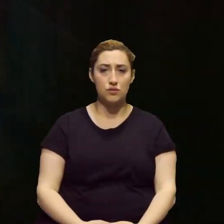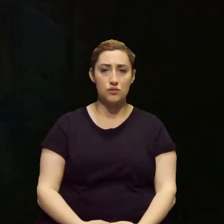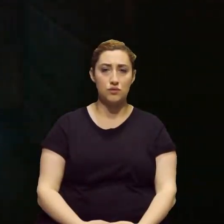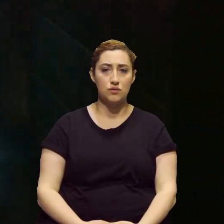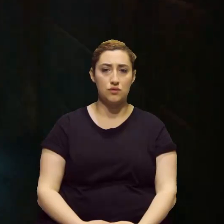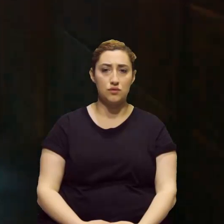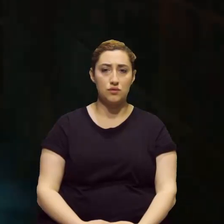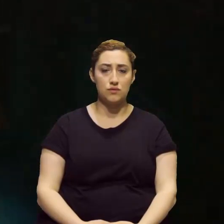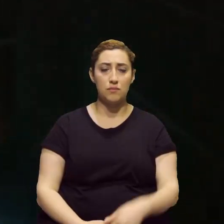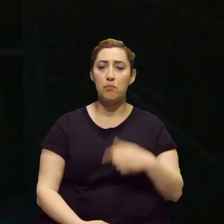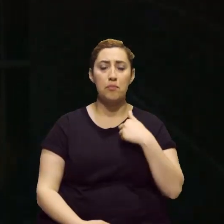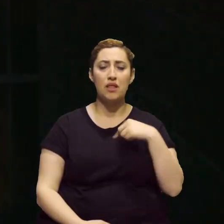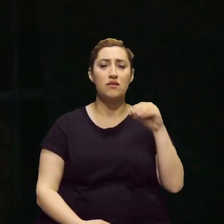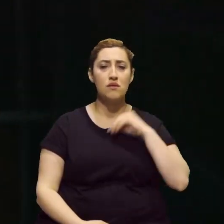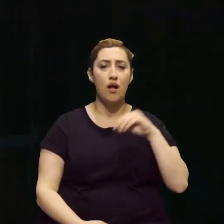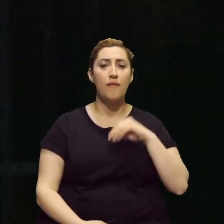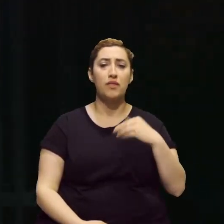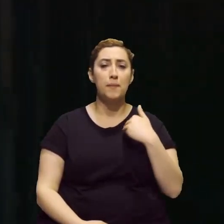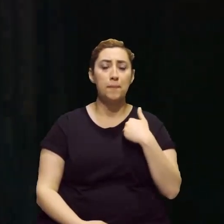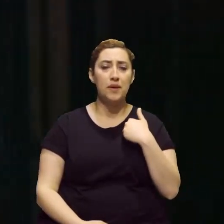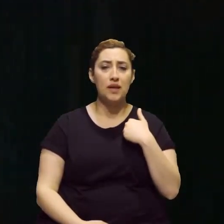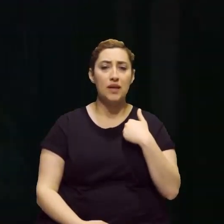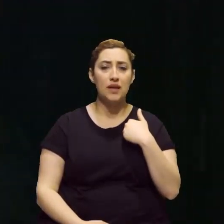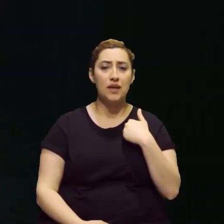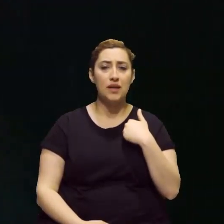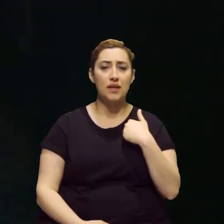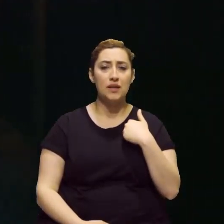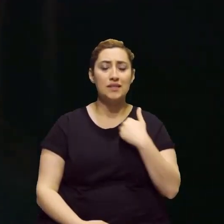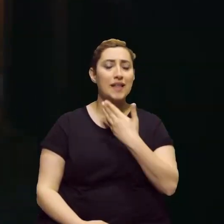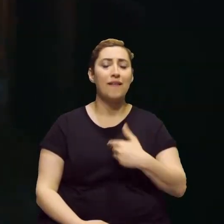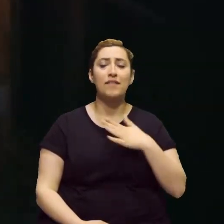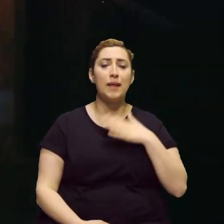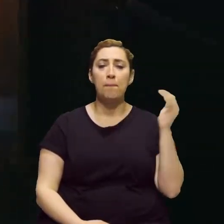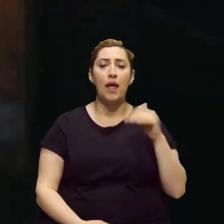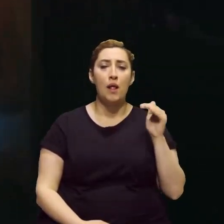geliyor. Ali diğer taraftan ben koridora giriyor. Ben sandım ki yar